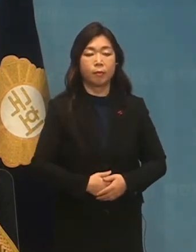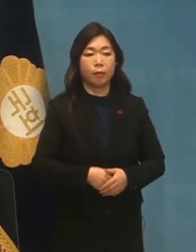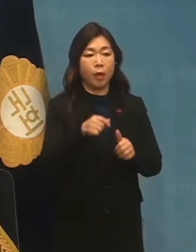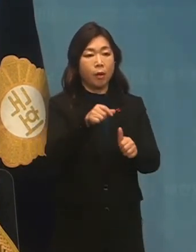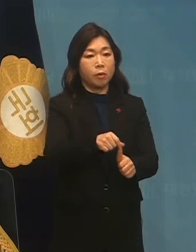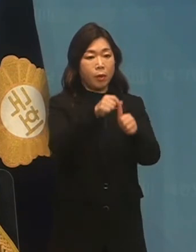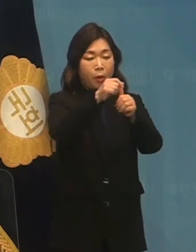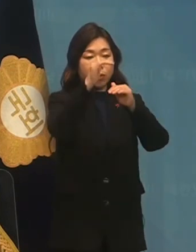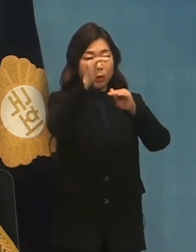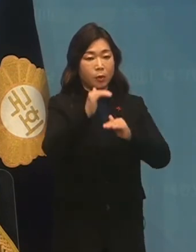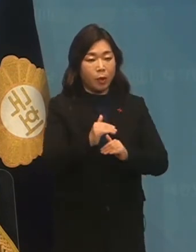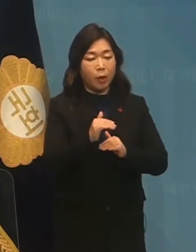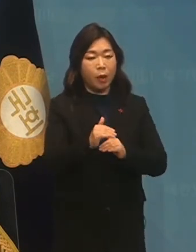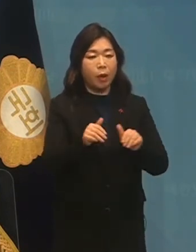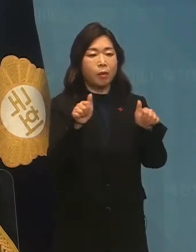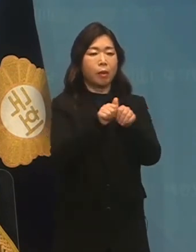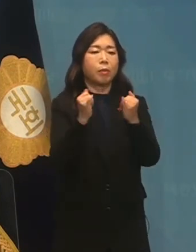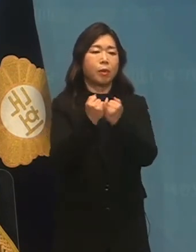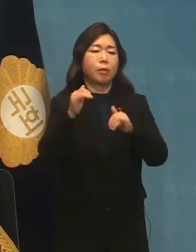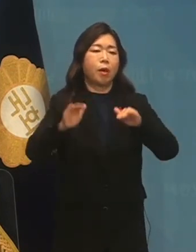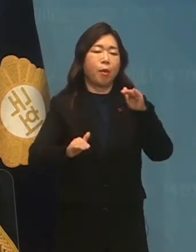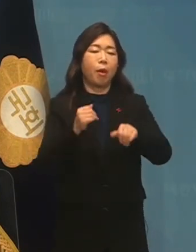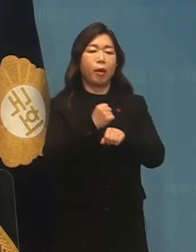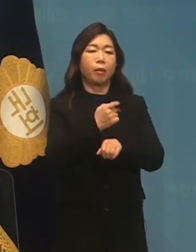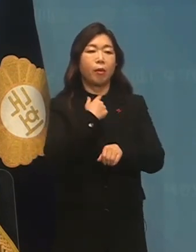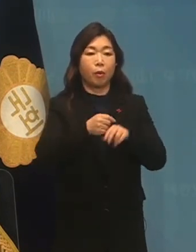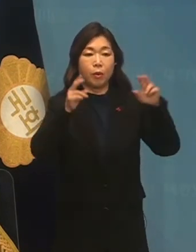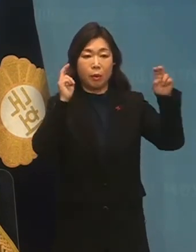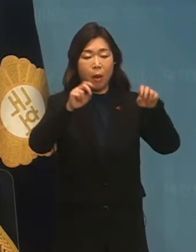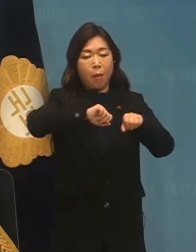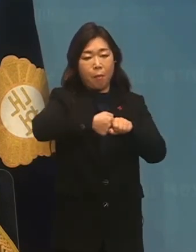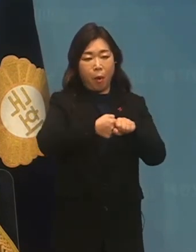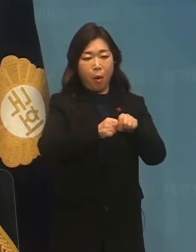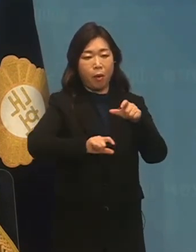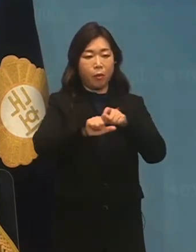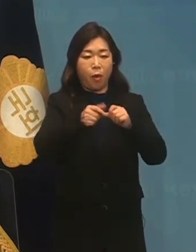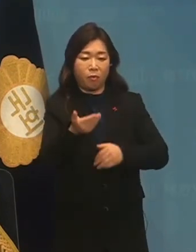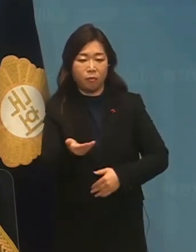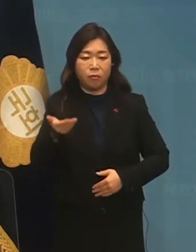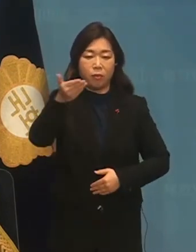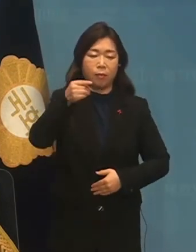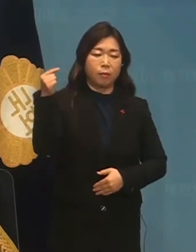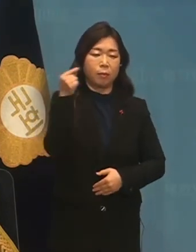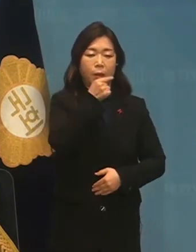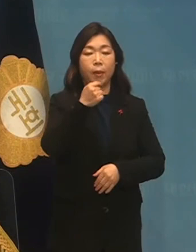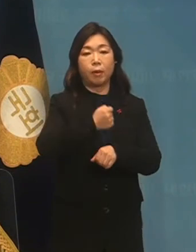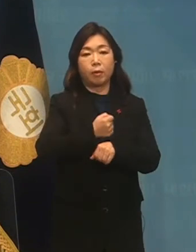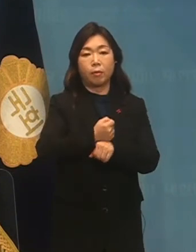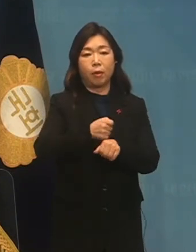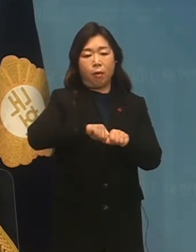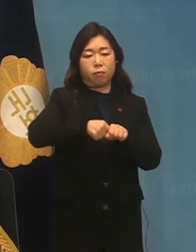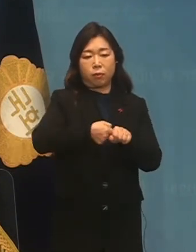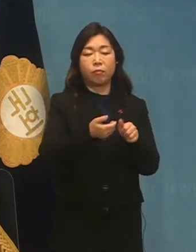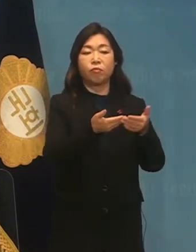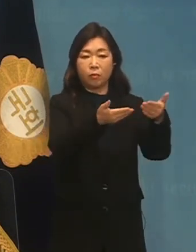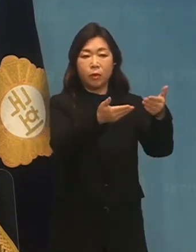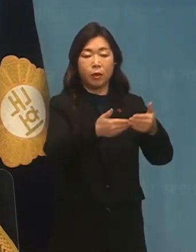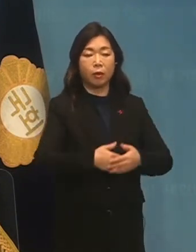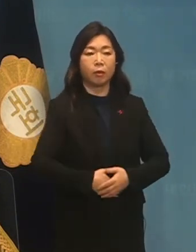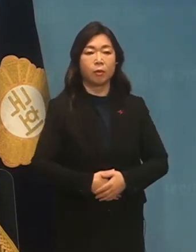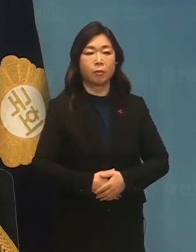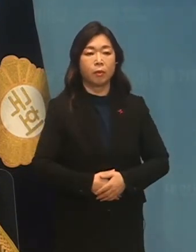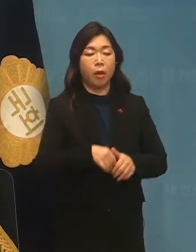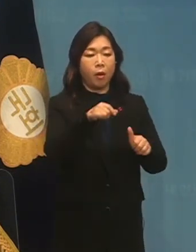채용 성차별을 저지른 기업에 대해 처벌 수준을 확 높이겠습니다. 채용